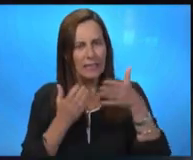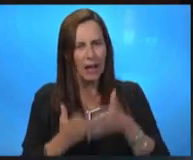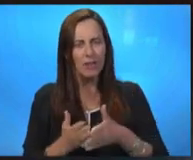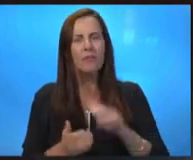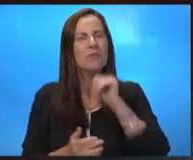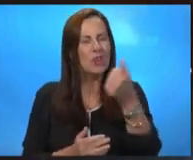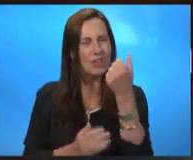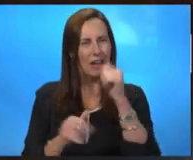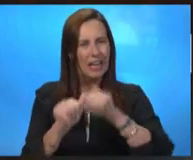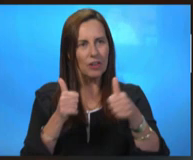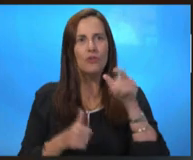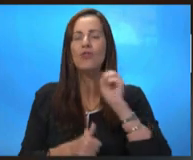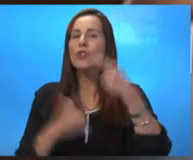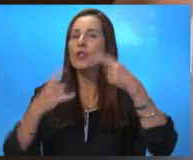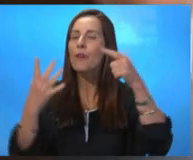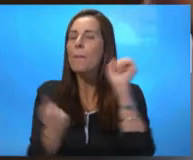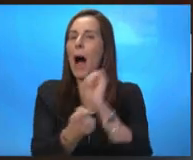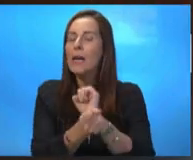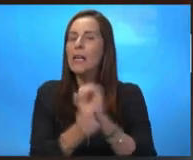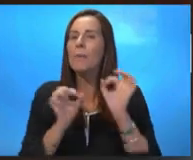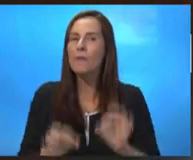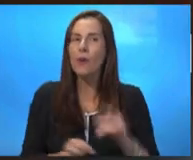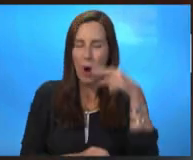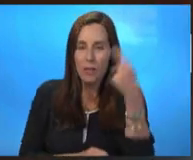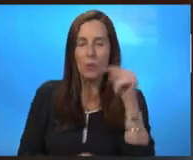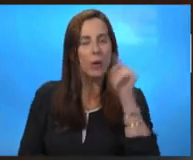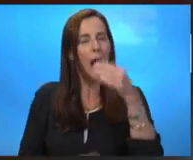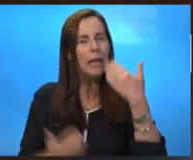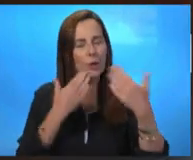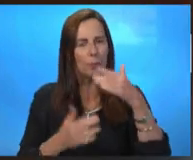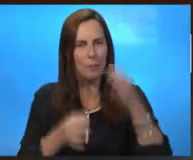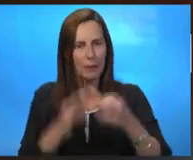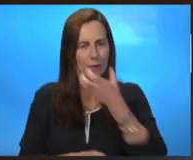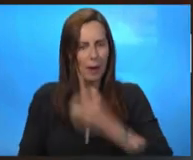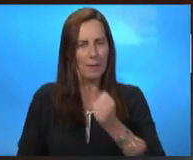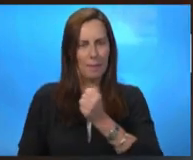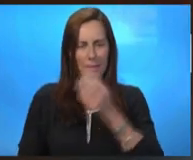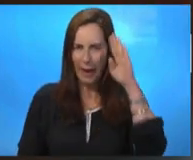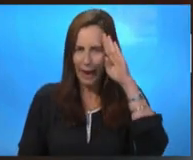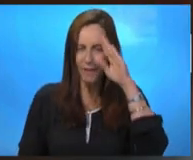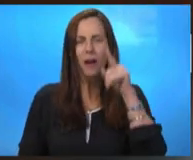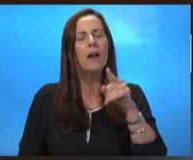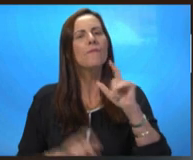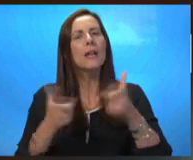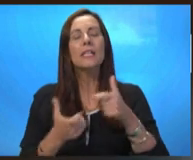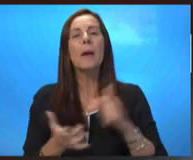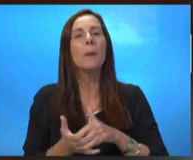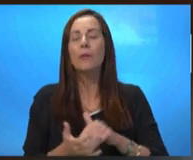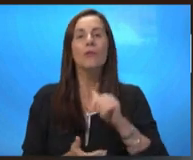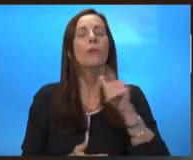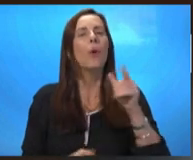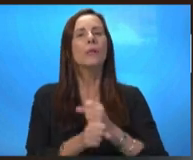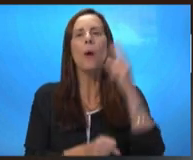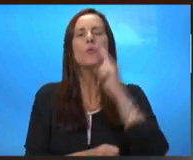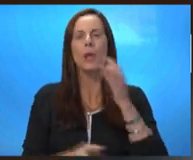אטיאס נשלח היום 7 ימי מאסר בפועל. אטיאס הגיע לדיון בבית הדין הרבני בחיפה ונעצר שם בגין ביזיון בית